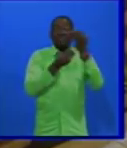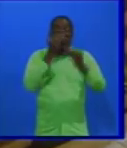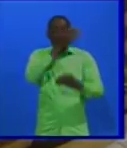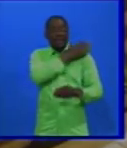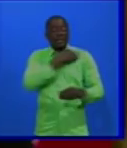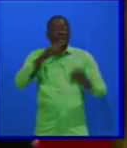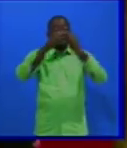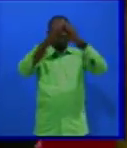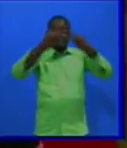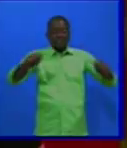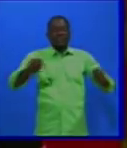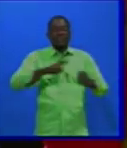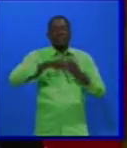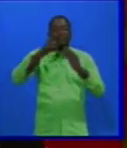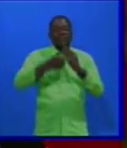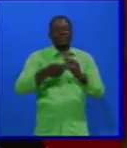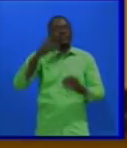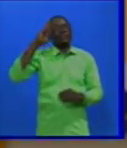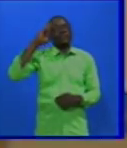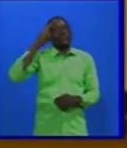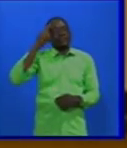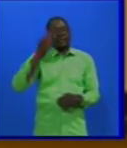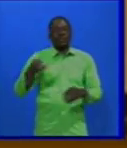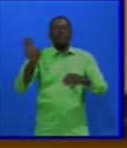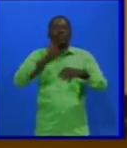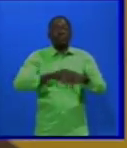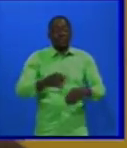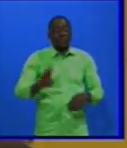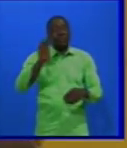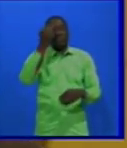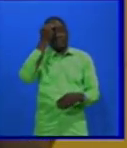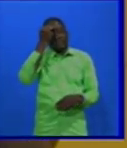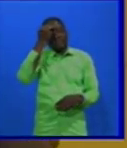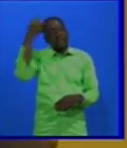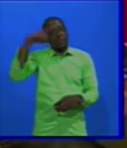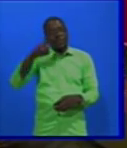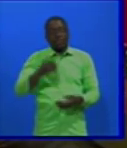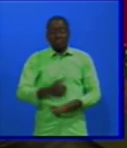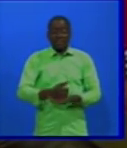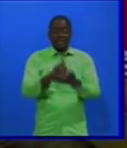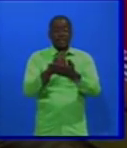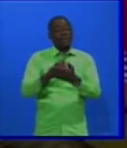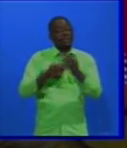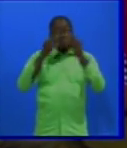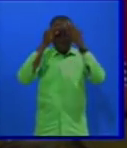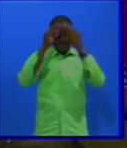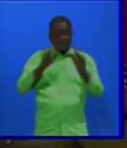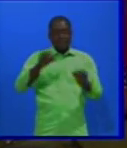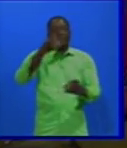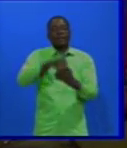Les résultats de la réflexion seront reversés au ministère de tutelle pour aider à la décision dans le domaine.